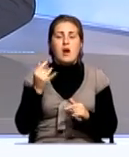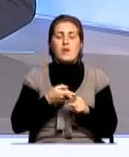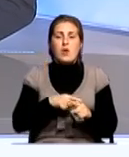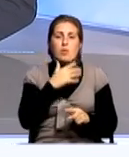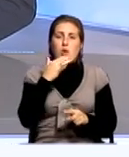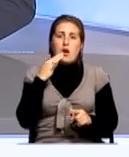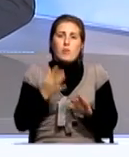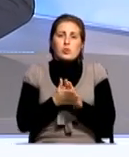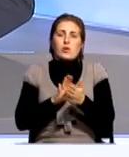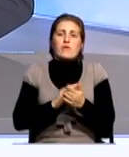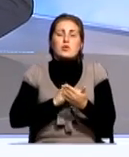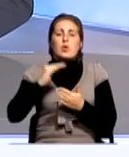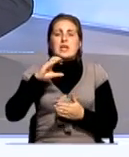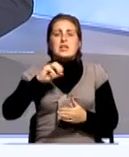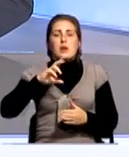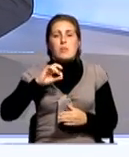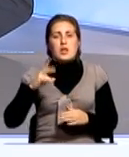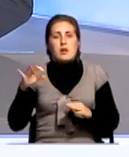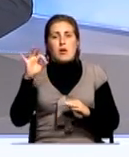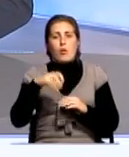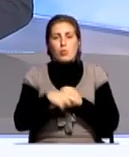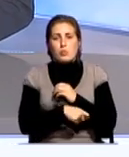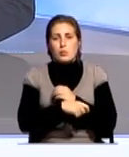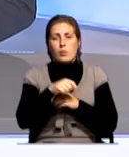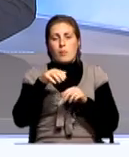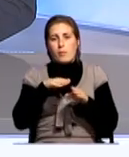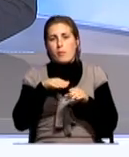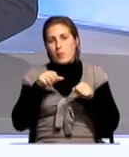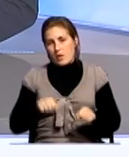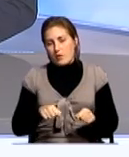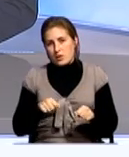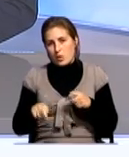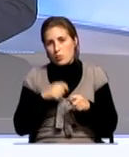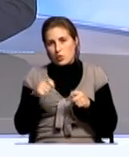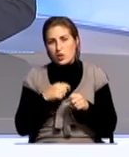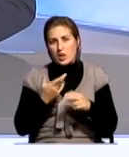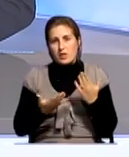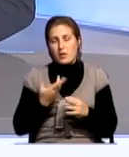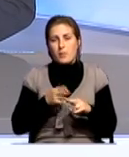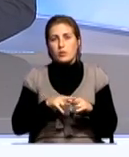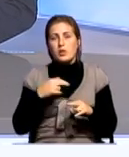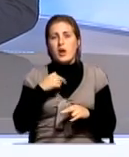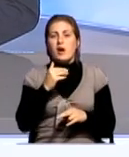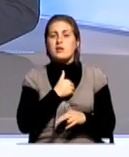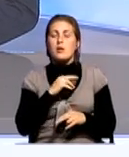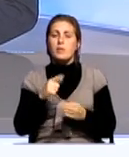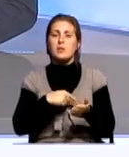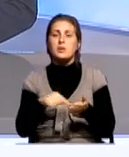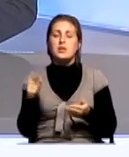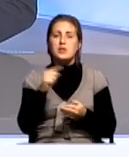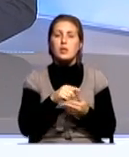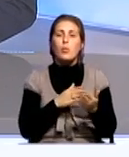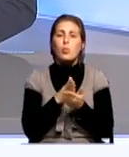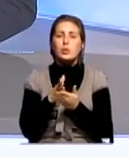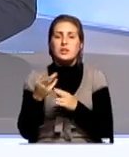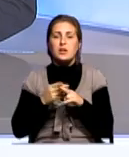обусловлена высокая степень совершения коррупционных правонарушений наверно всё-таки поэтому Ну я хотел бы отметить те отрасли Которые